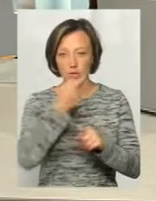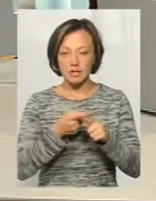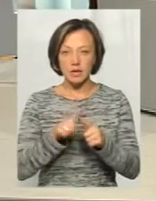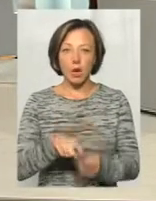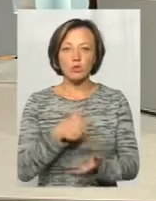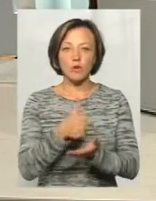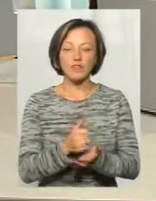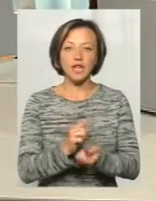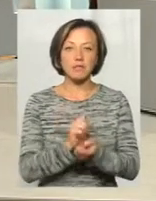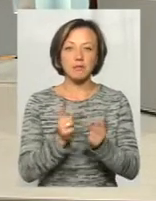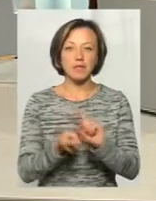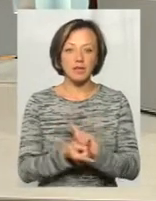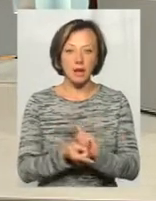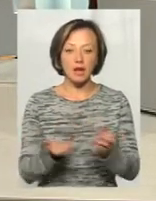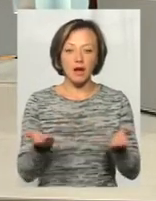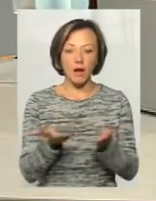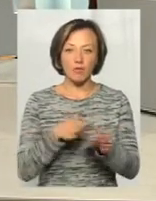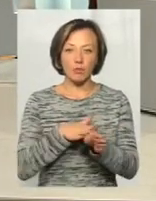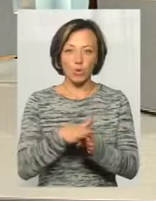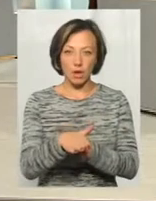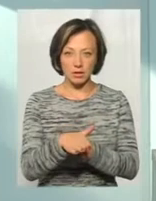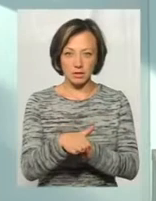така зміна, яка відбулася,